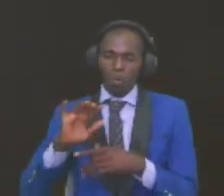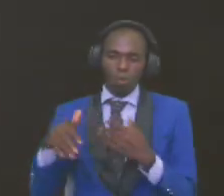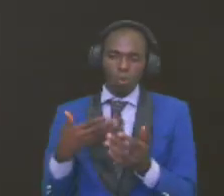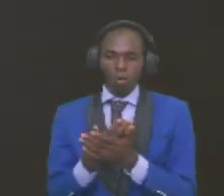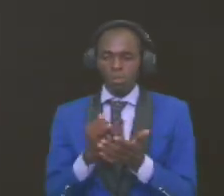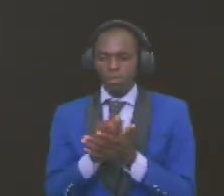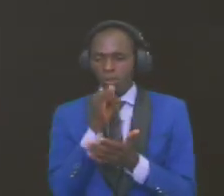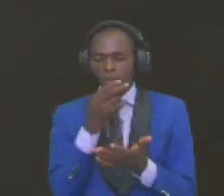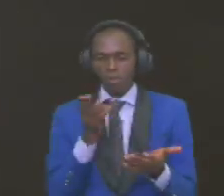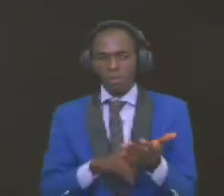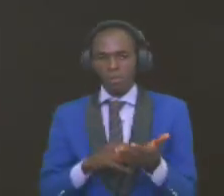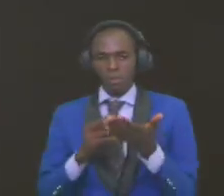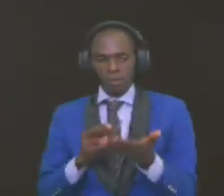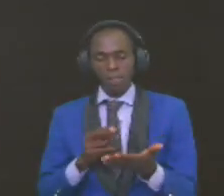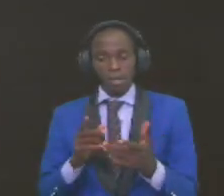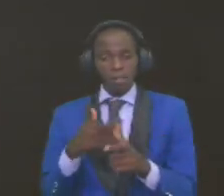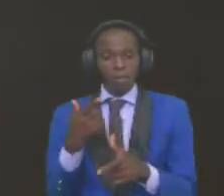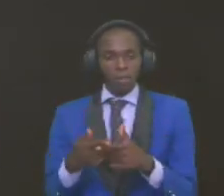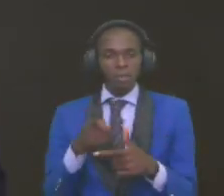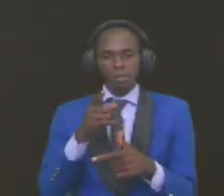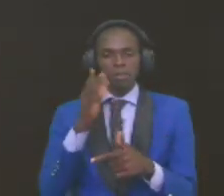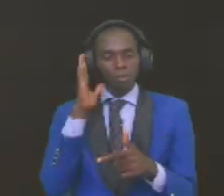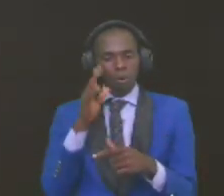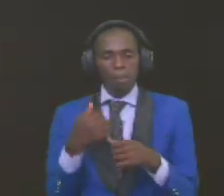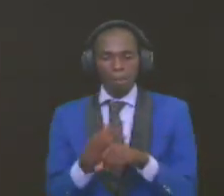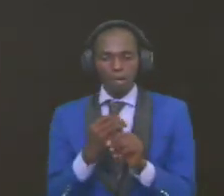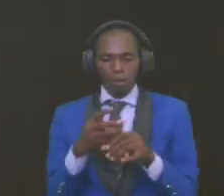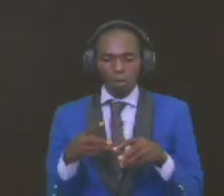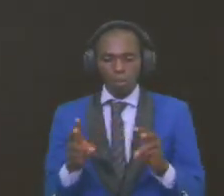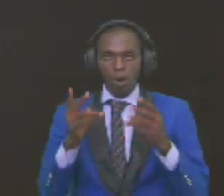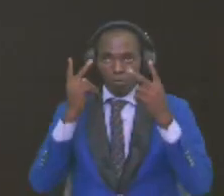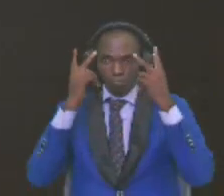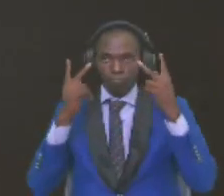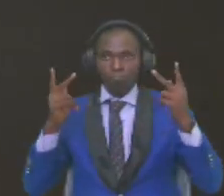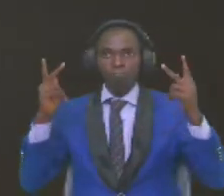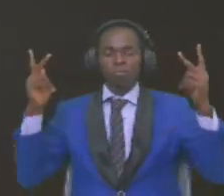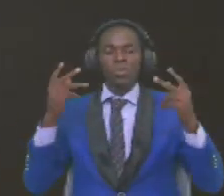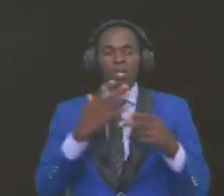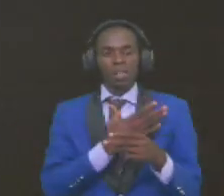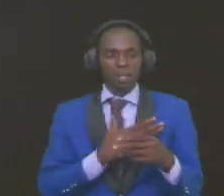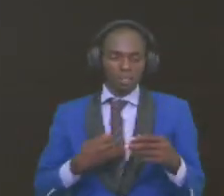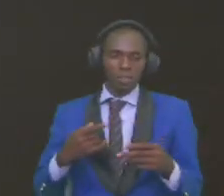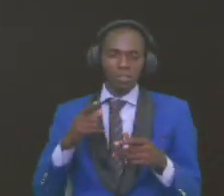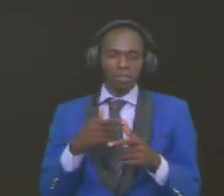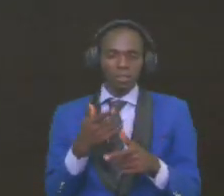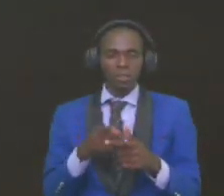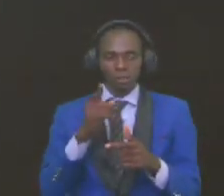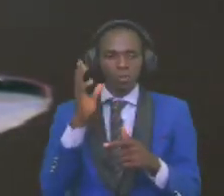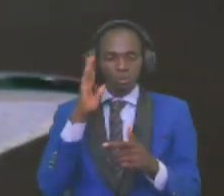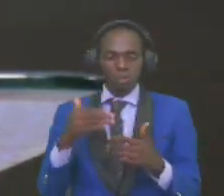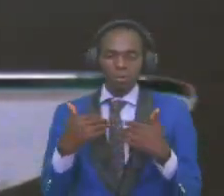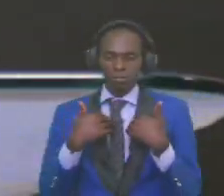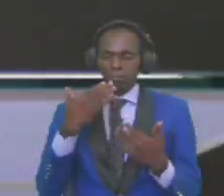écrit qu'en 7 alors que tu auras du suzerain date l entreprise c'est